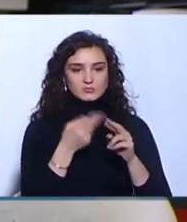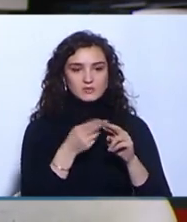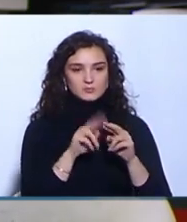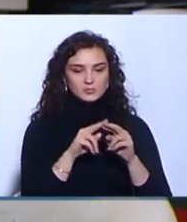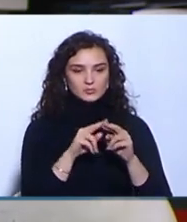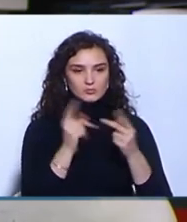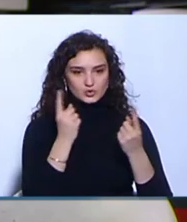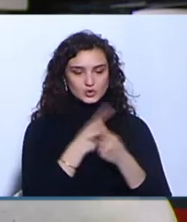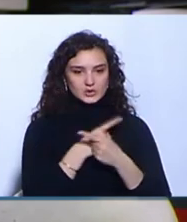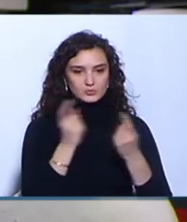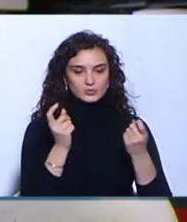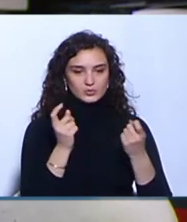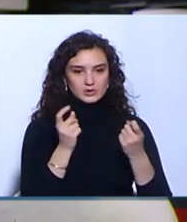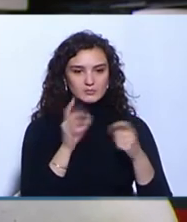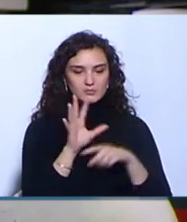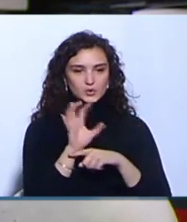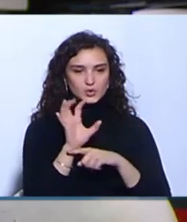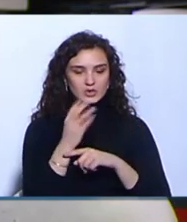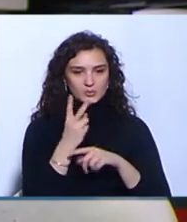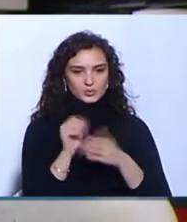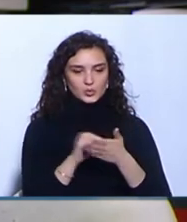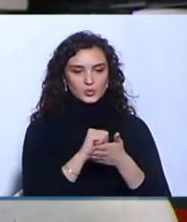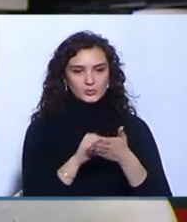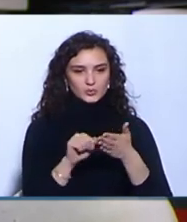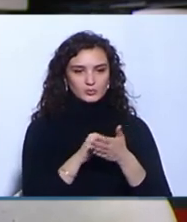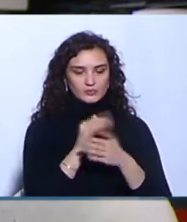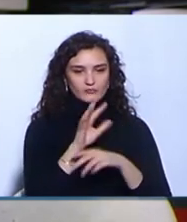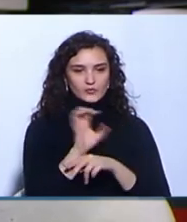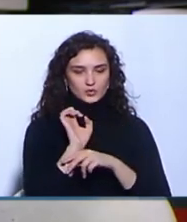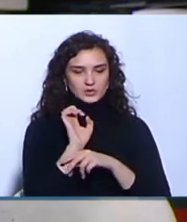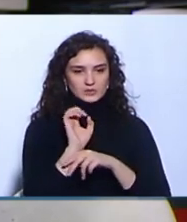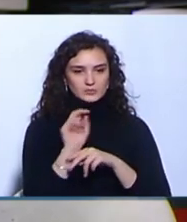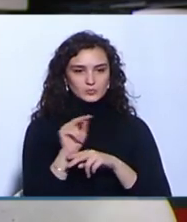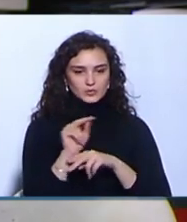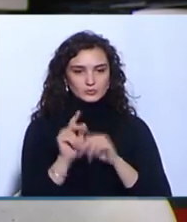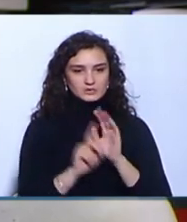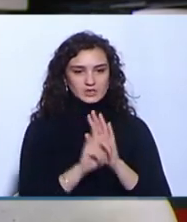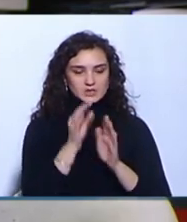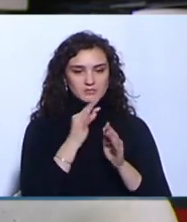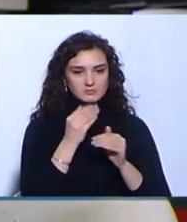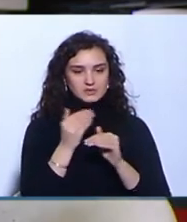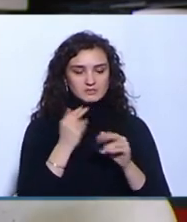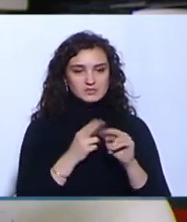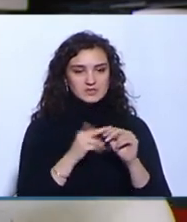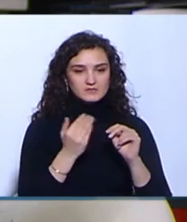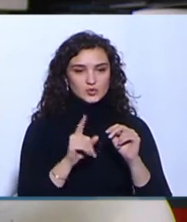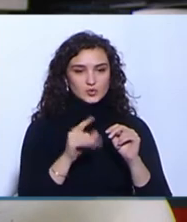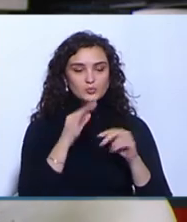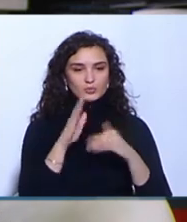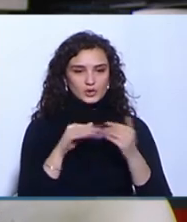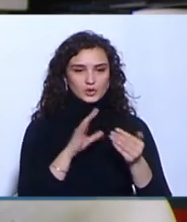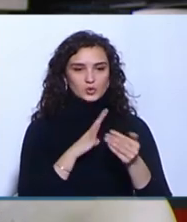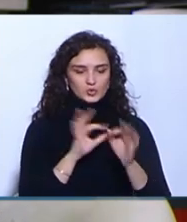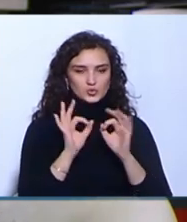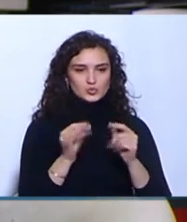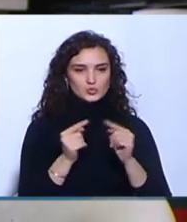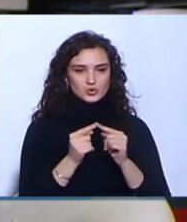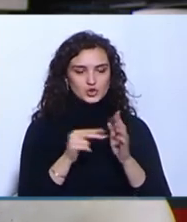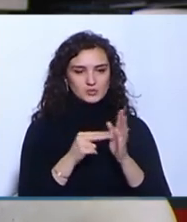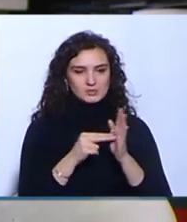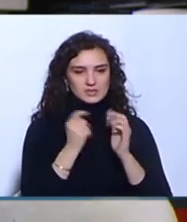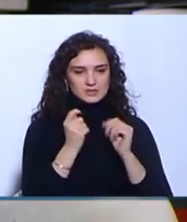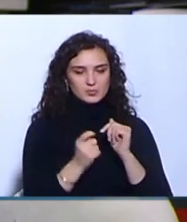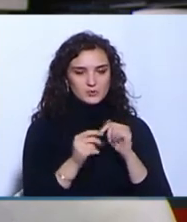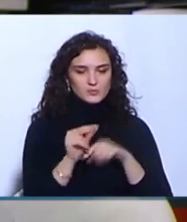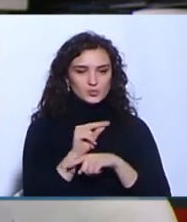ამიტომ მოწოდებულია ფოტოგრაფიული დოკუმენტირება, ფოტოს გადაღება მკურნალობის დაწყებამდე, იმისთვის რომ მერე იყოს ზუსტად